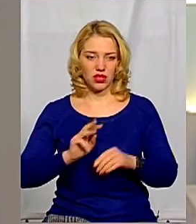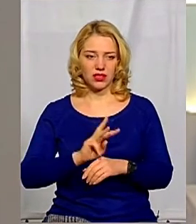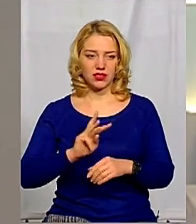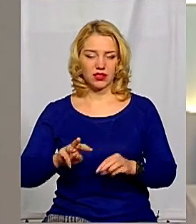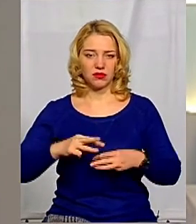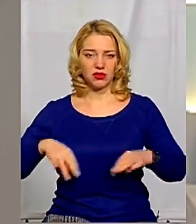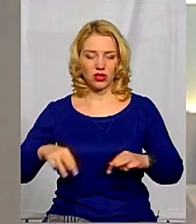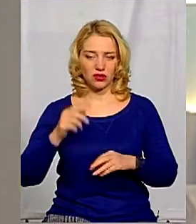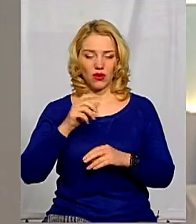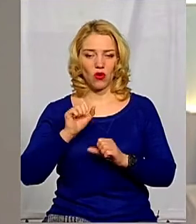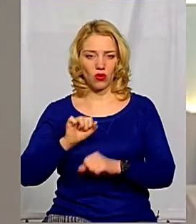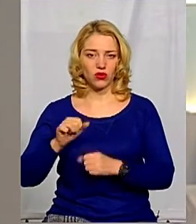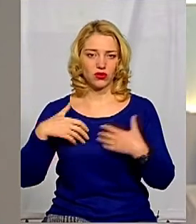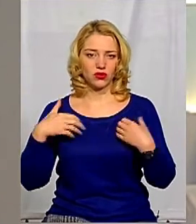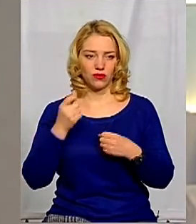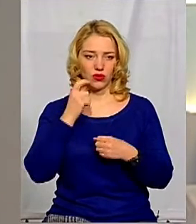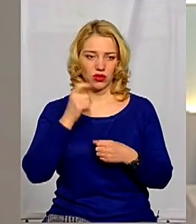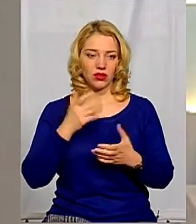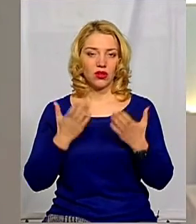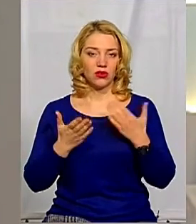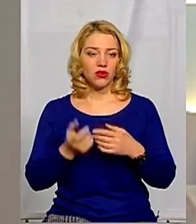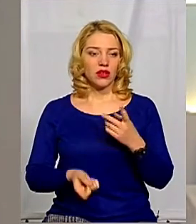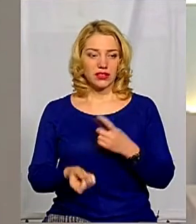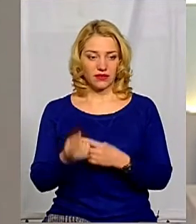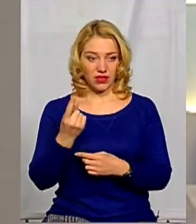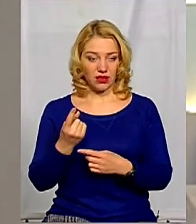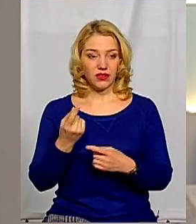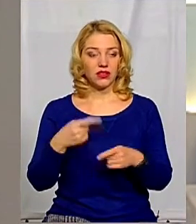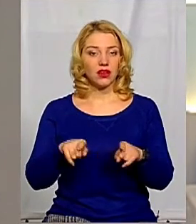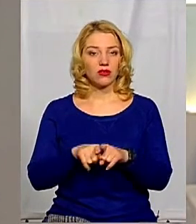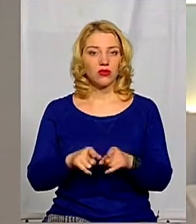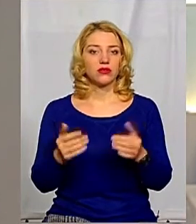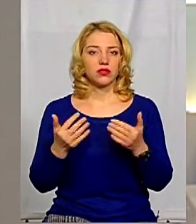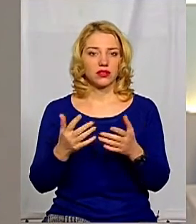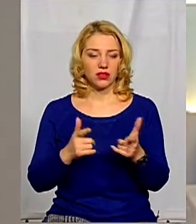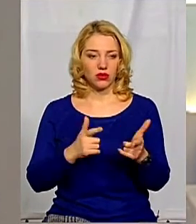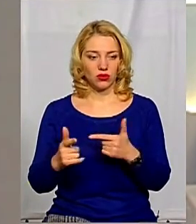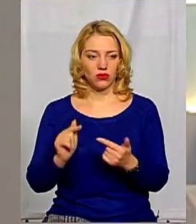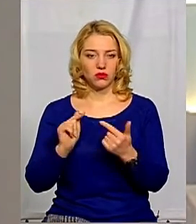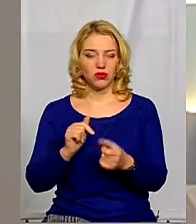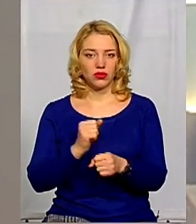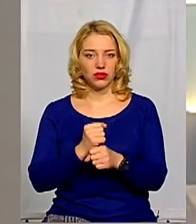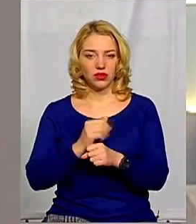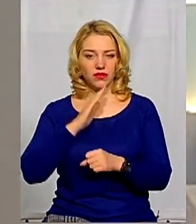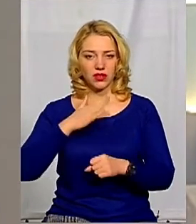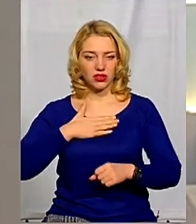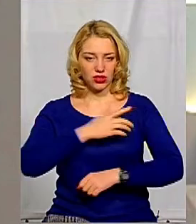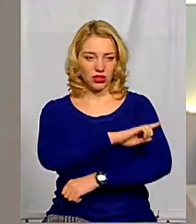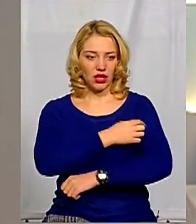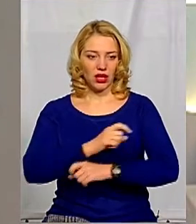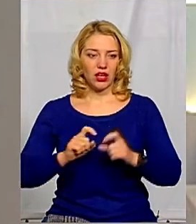України. Але у разі виявлення такого. Наскільки готові протидіяти у наших лікарнях